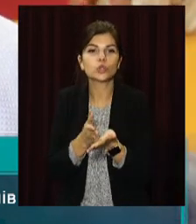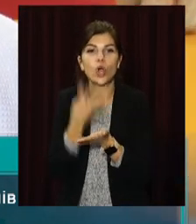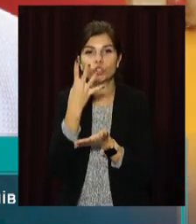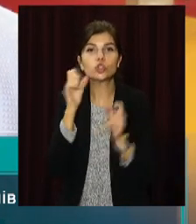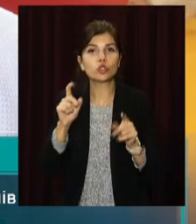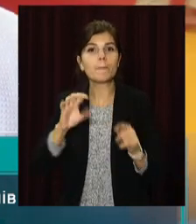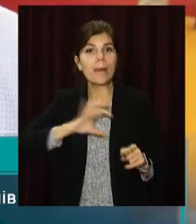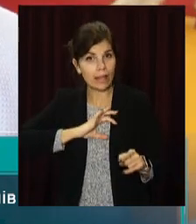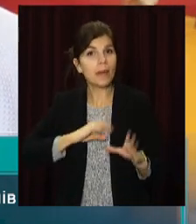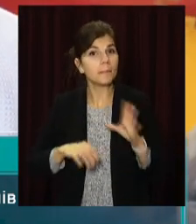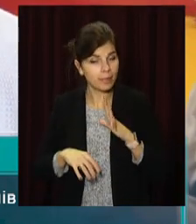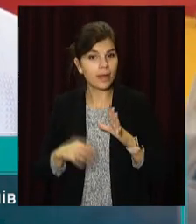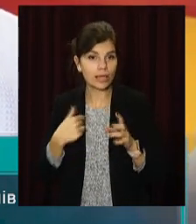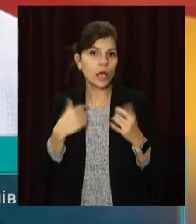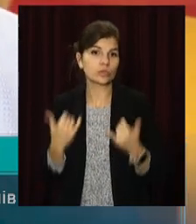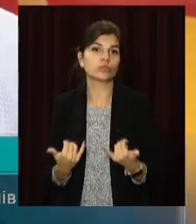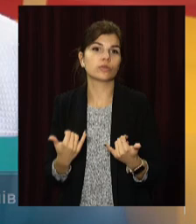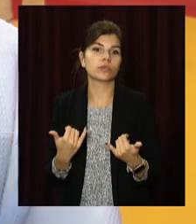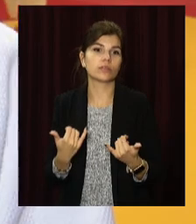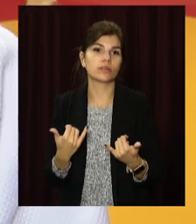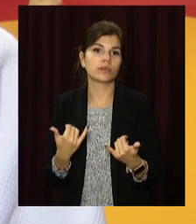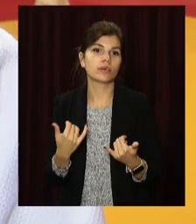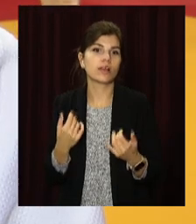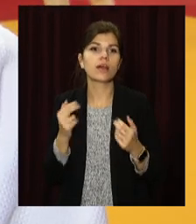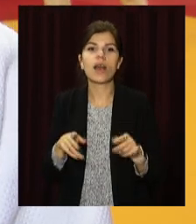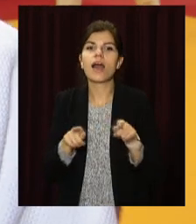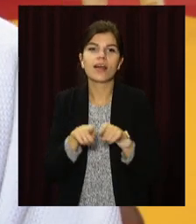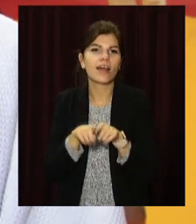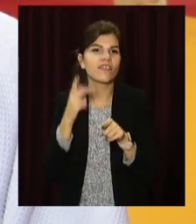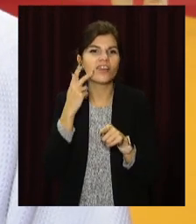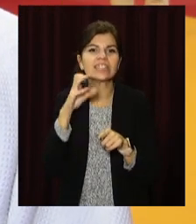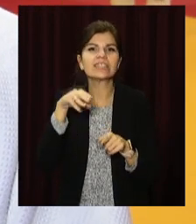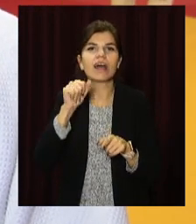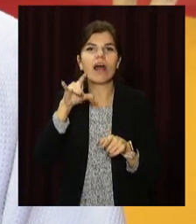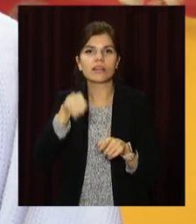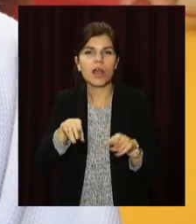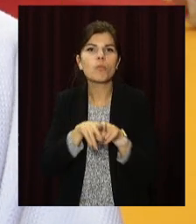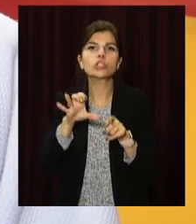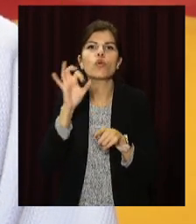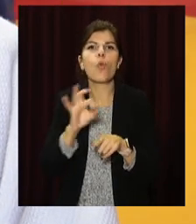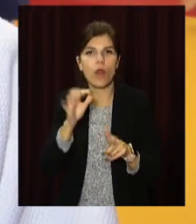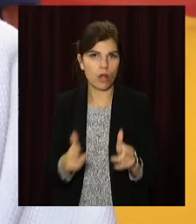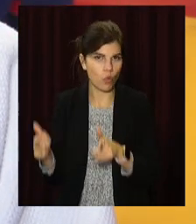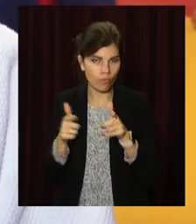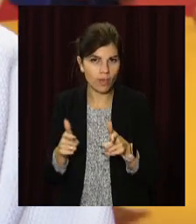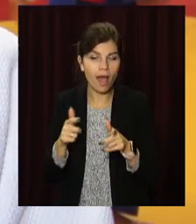золотих медалі. Вот. Я сьогодні, так як і кожен старт, в принципі, починаю все з нуля готуватися.